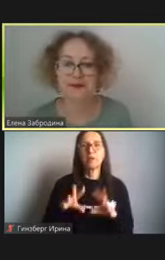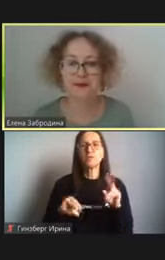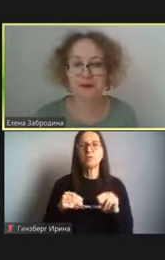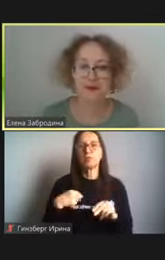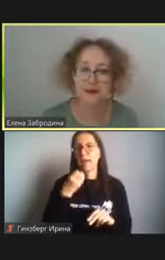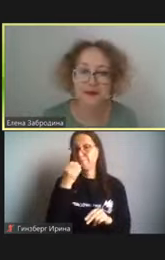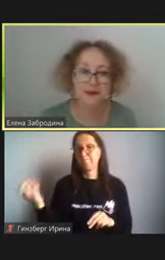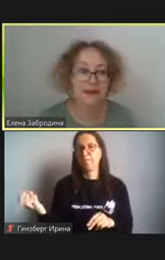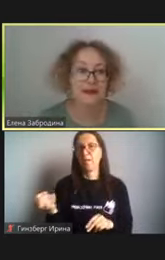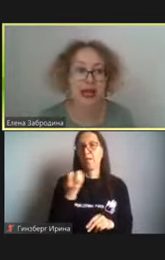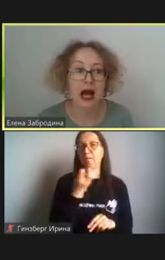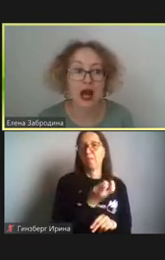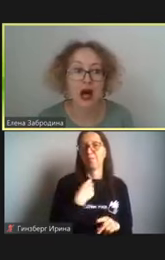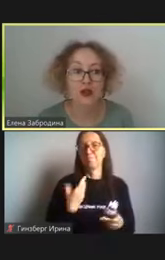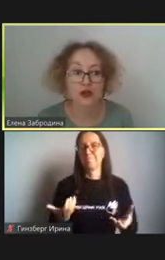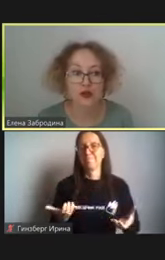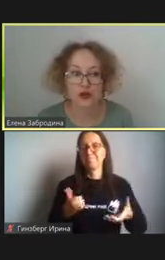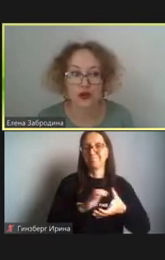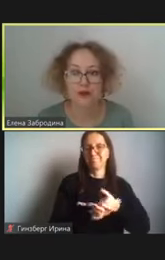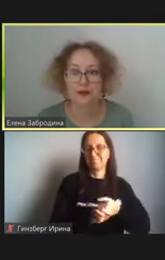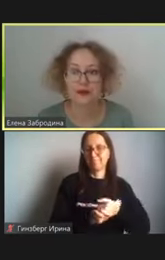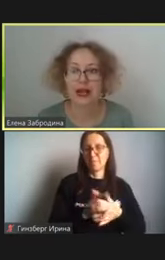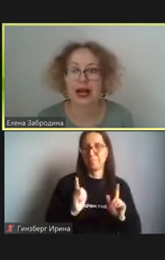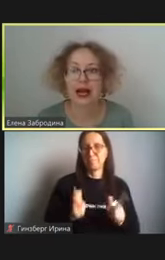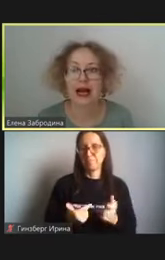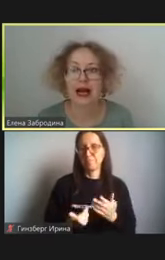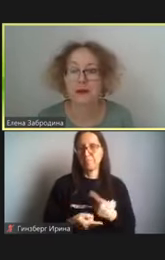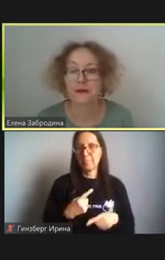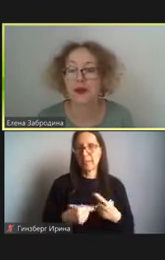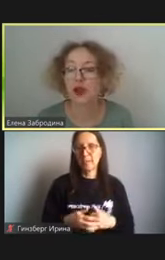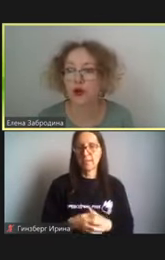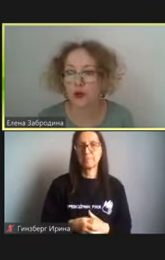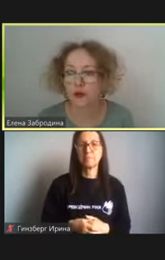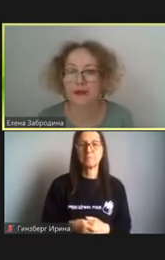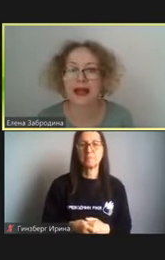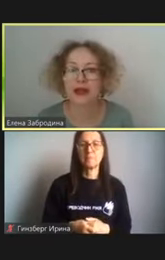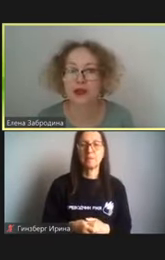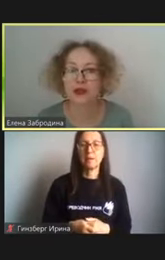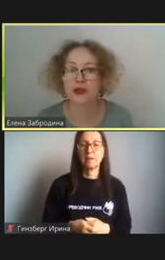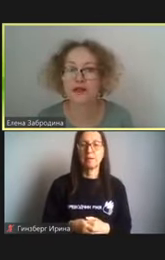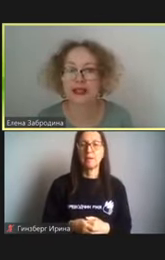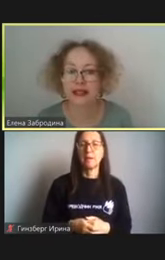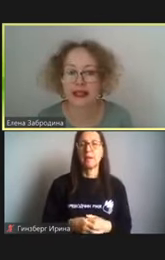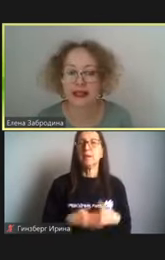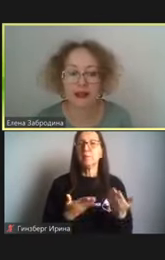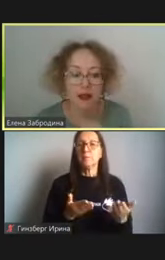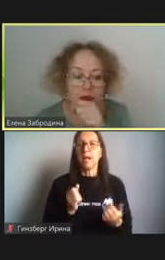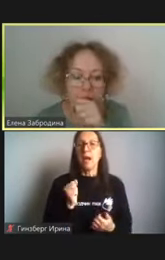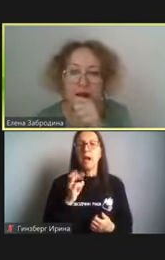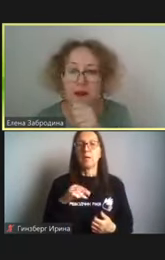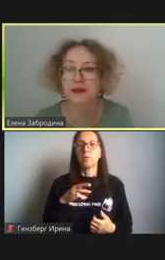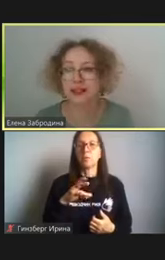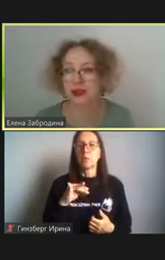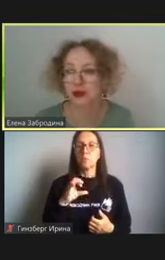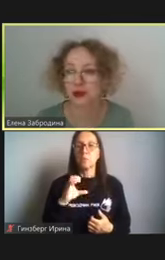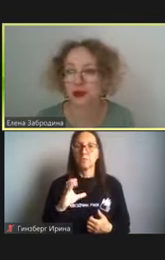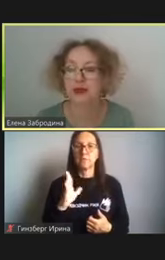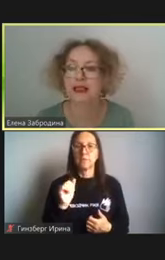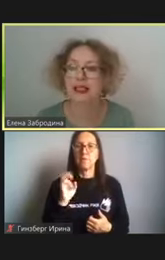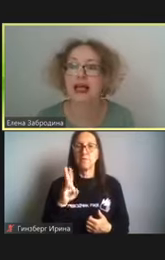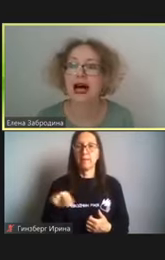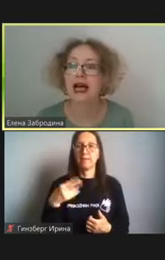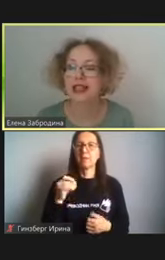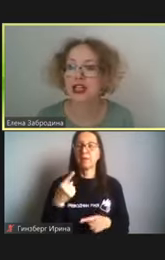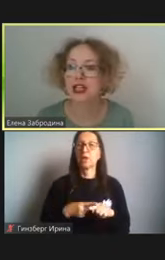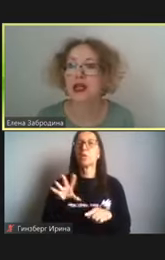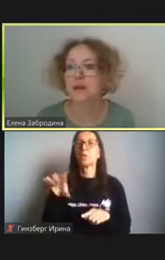примирения. Ну что ж, кроме Антониуса ван Дейка, мастерской